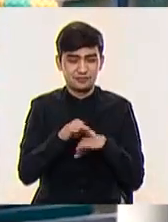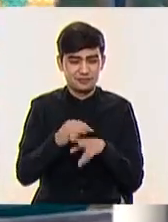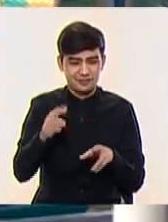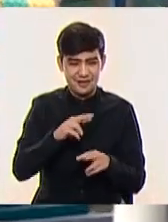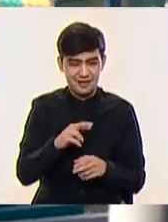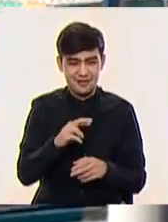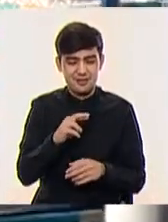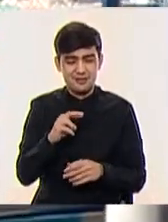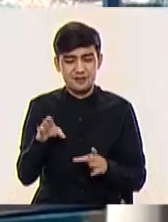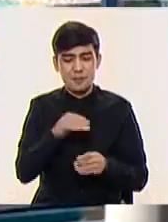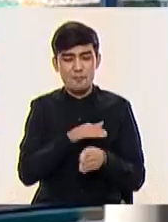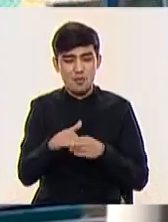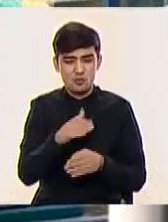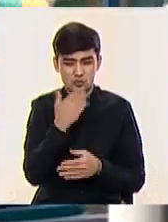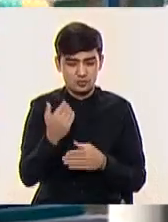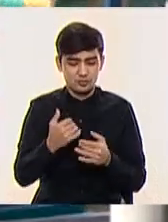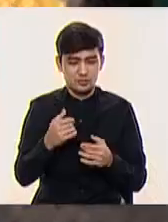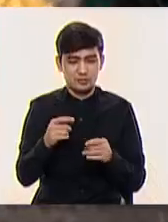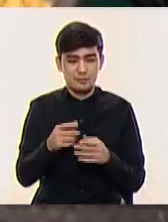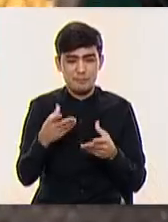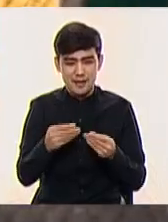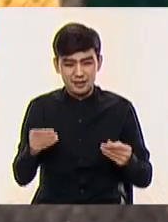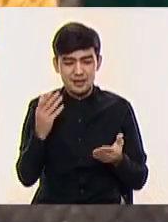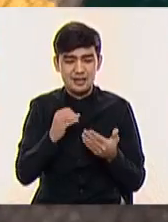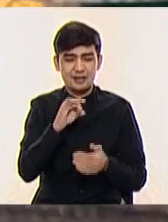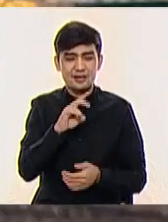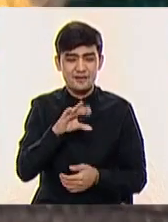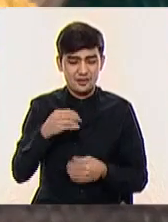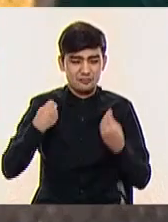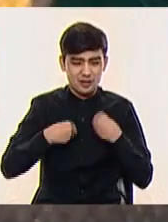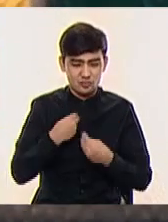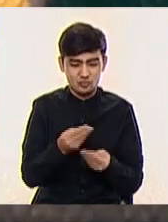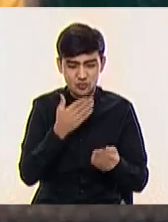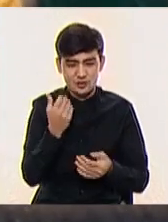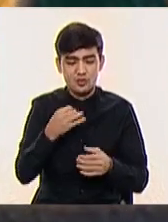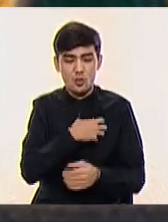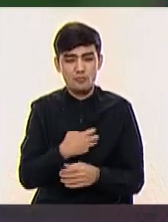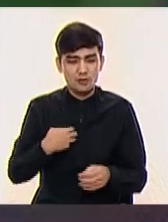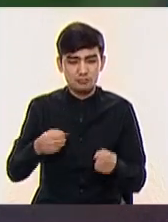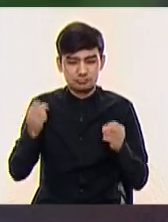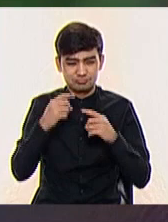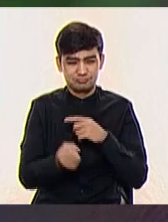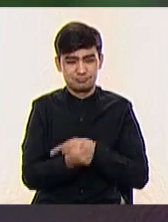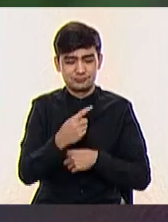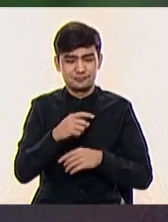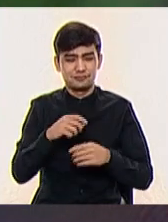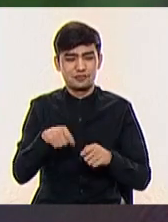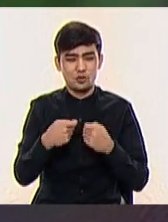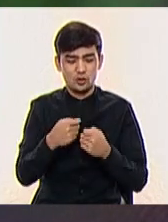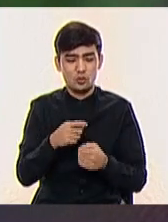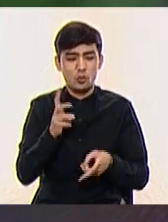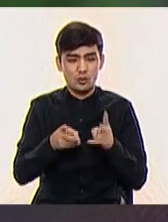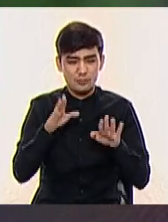которых не полностью обеспечивают мягким инвентарем и одеждой также комиссия выявила нарушение на кухне и на складах